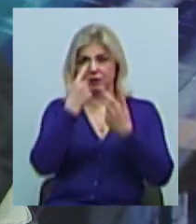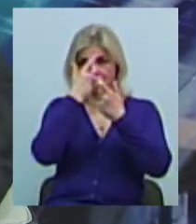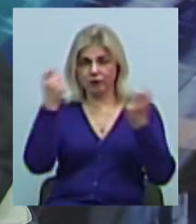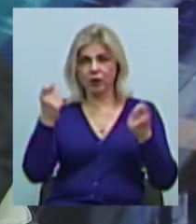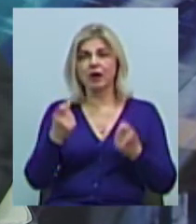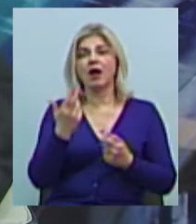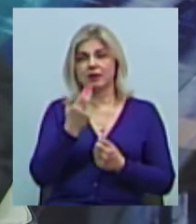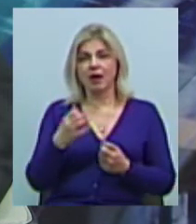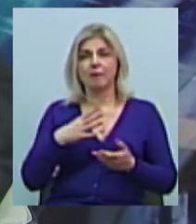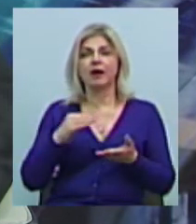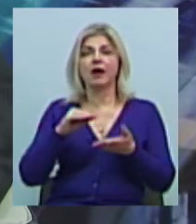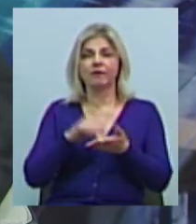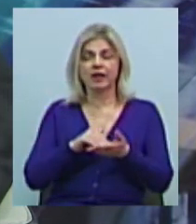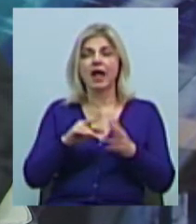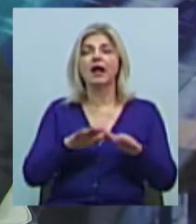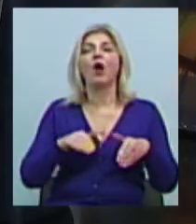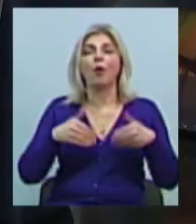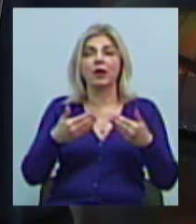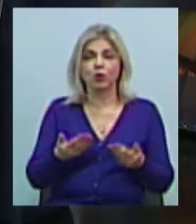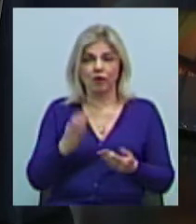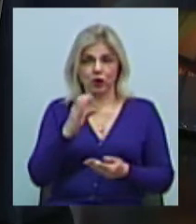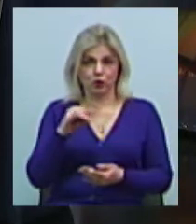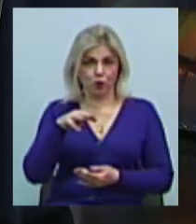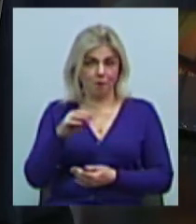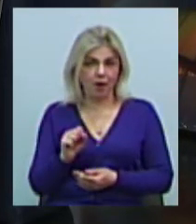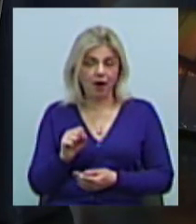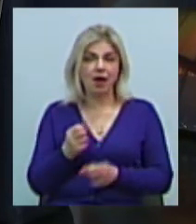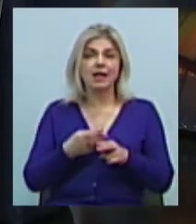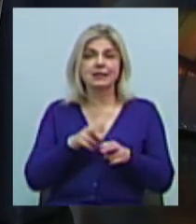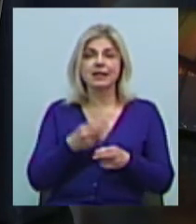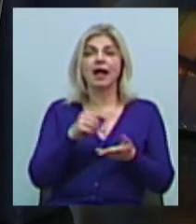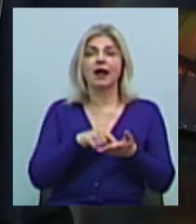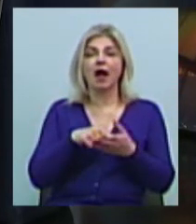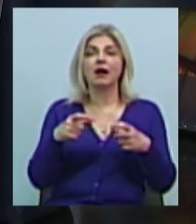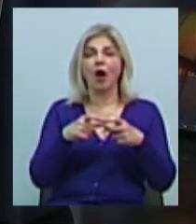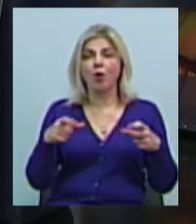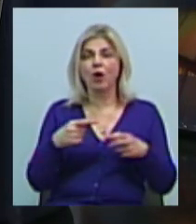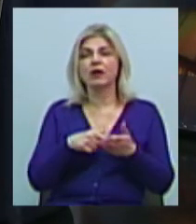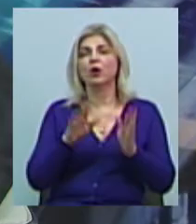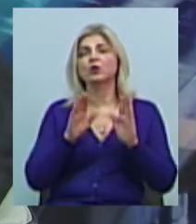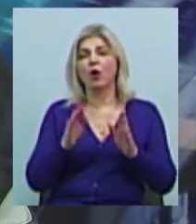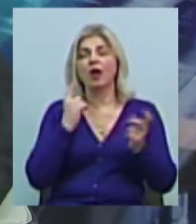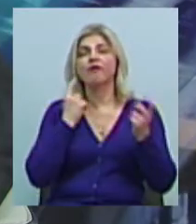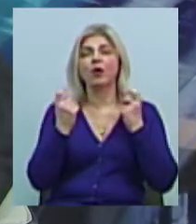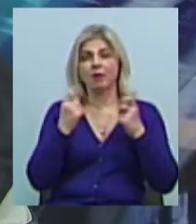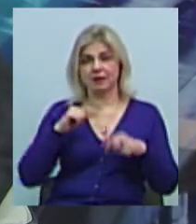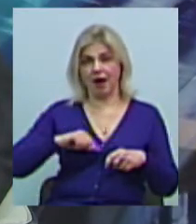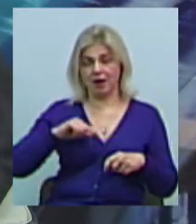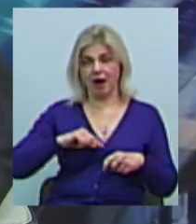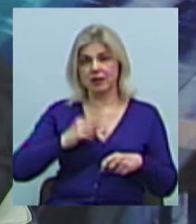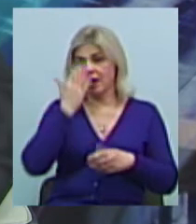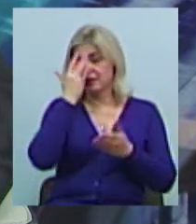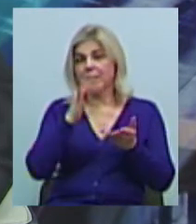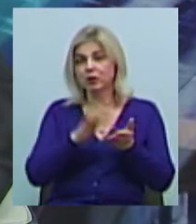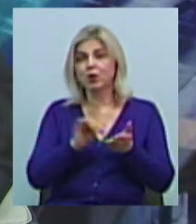там була зазначена рекомендована сума. Да. Що це рахунки мали суттєво інформаційний характер з тою метою, що